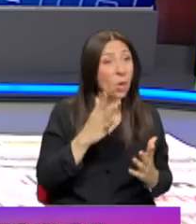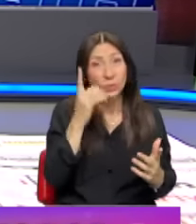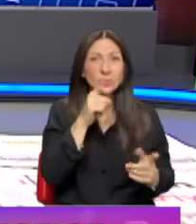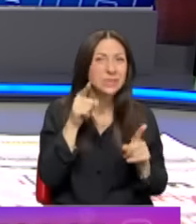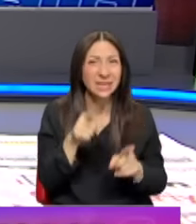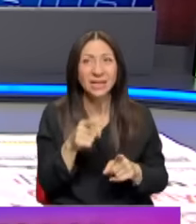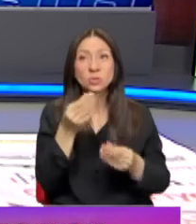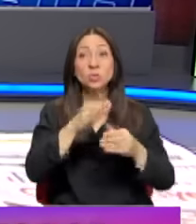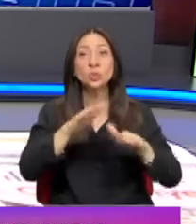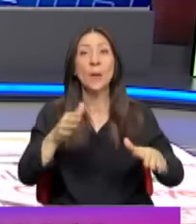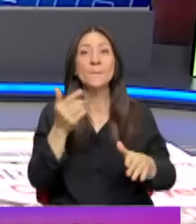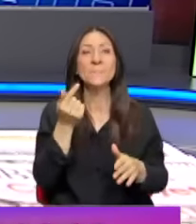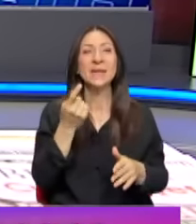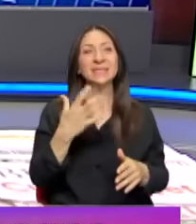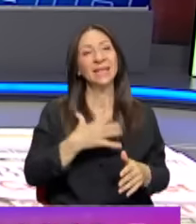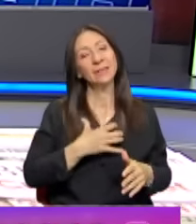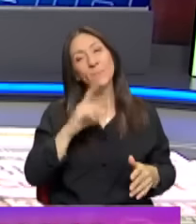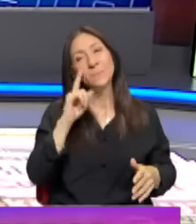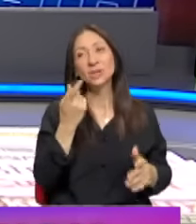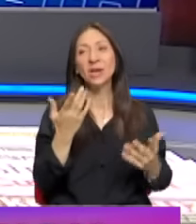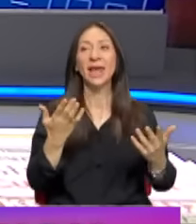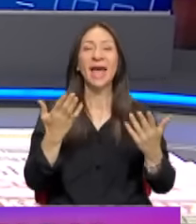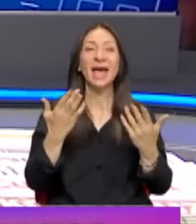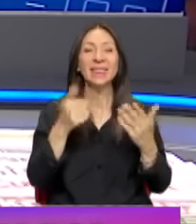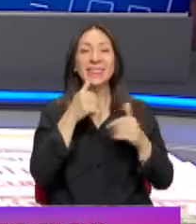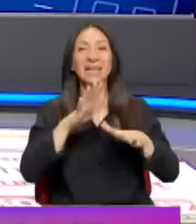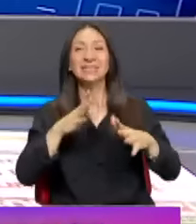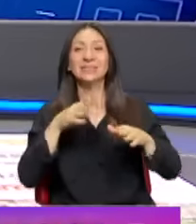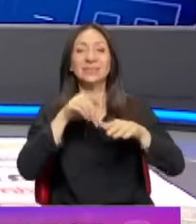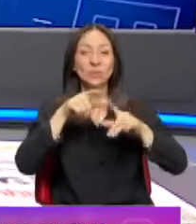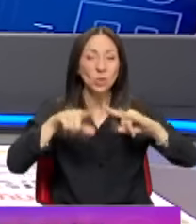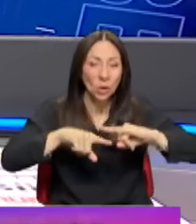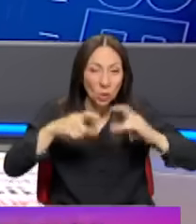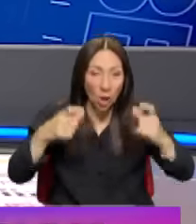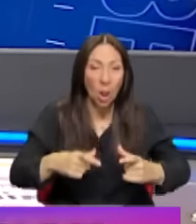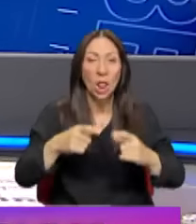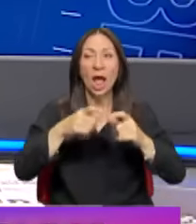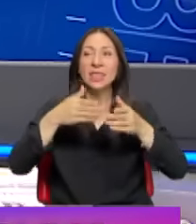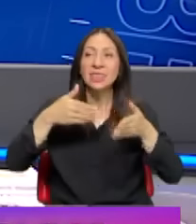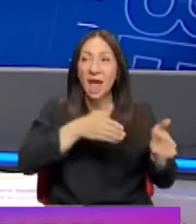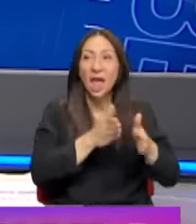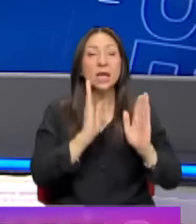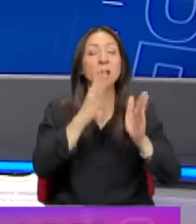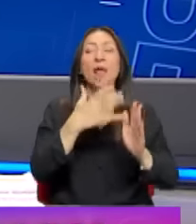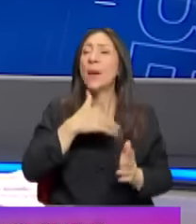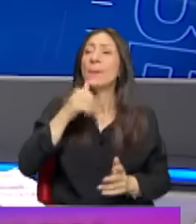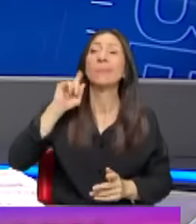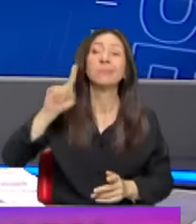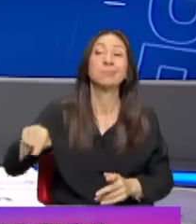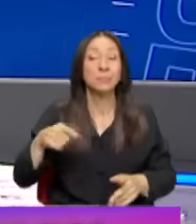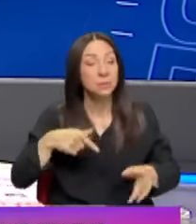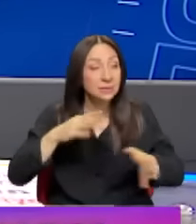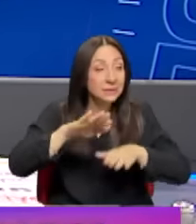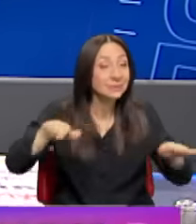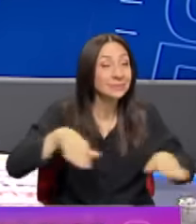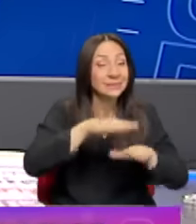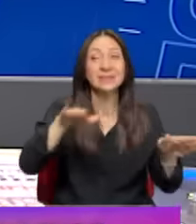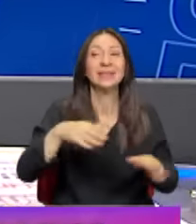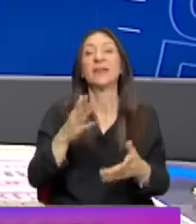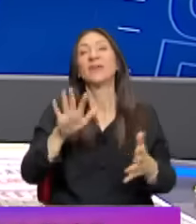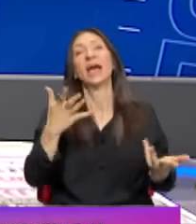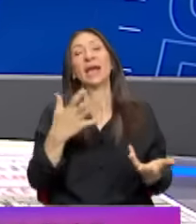konusuysa çocuklar biraz kendi başlarına serinleme gayretine giriyorlar. Anne babayı dinlemeden kendi başlarına deniz kenarına gitmek,